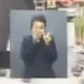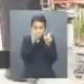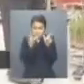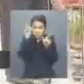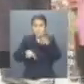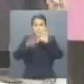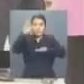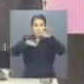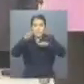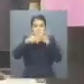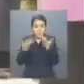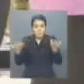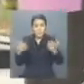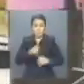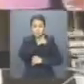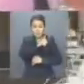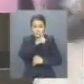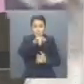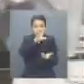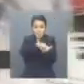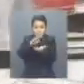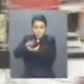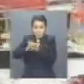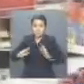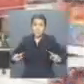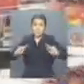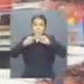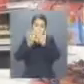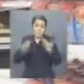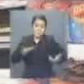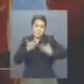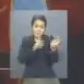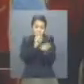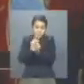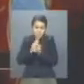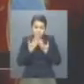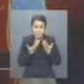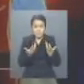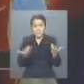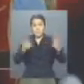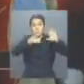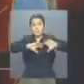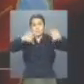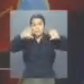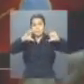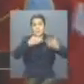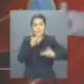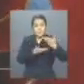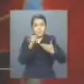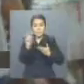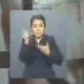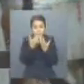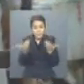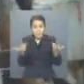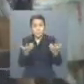ากการลงพื้นที่สำรวจตลาดของกระทรวงพาณิชย์พบว่าราคาสินค้าของรัฐบาลชุดนี้มีราคาสินค้าส่วนใหญ่ราคา